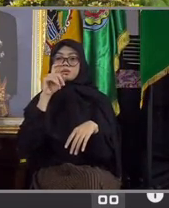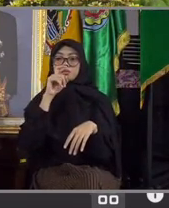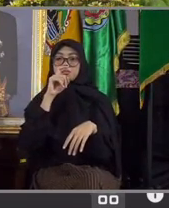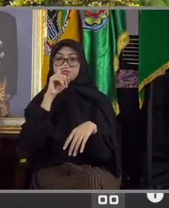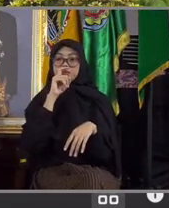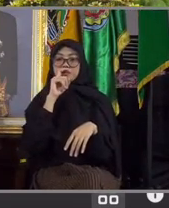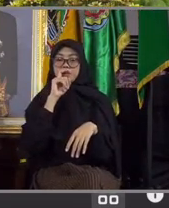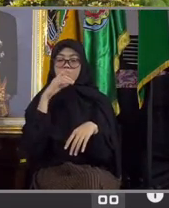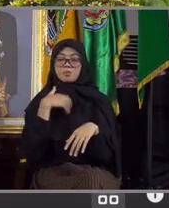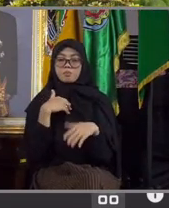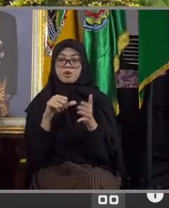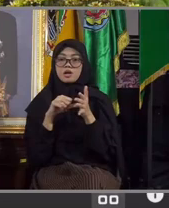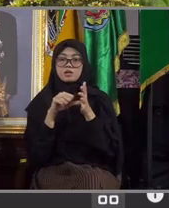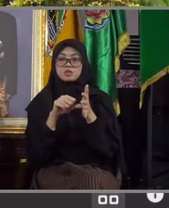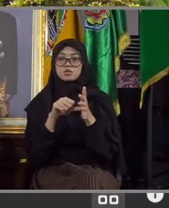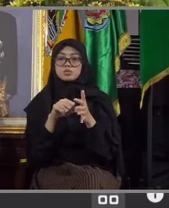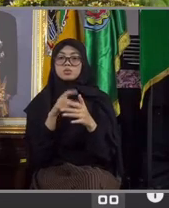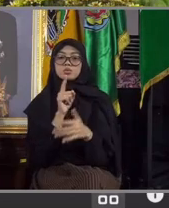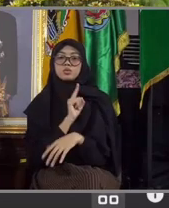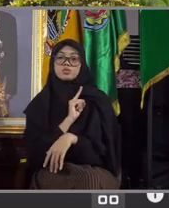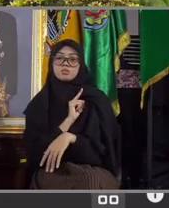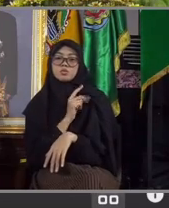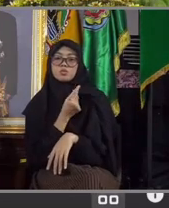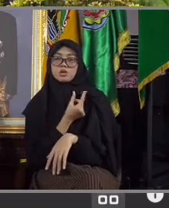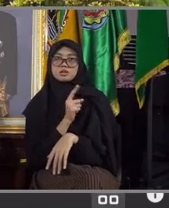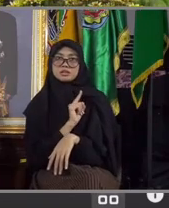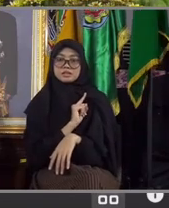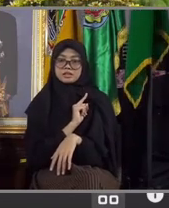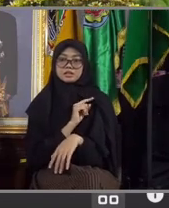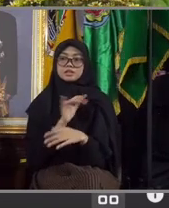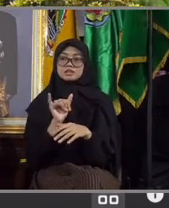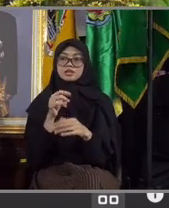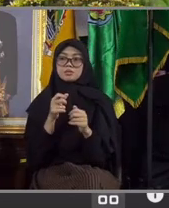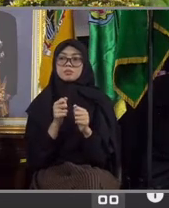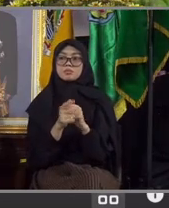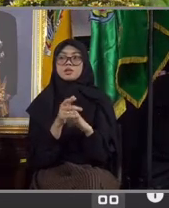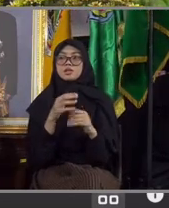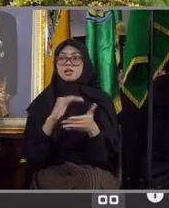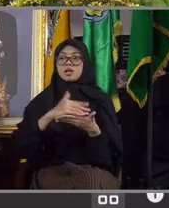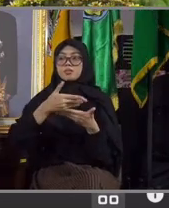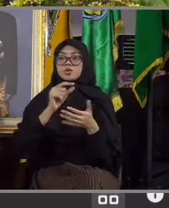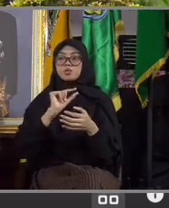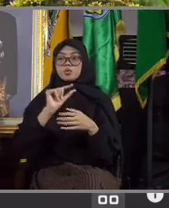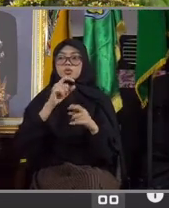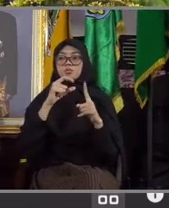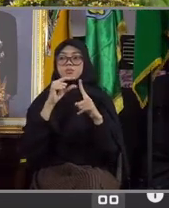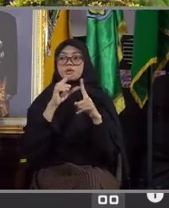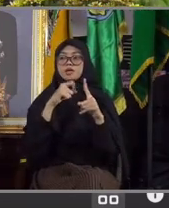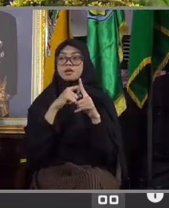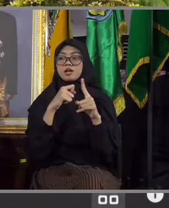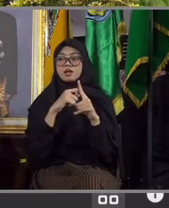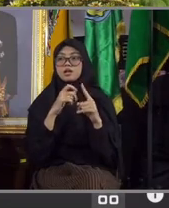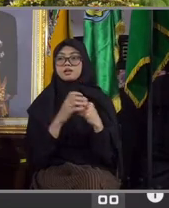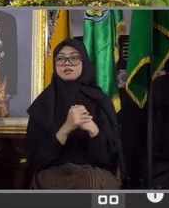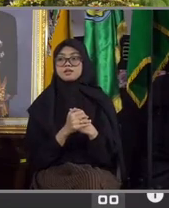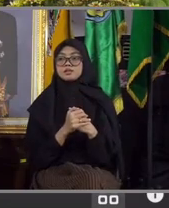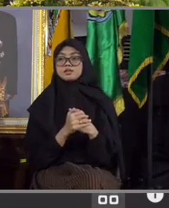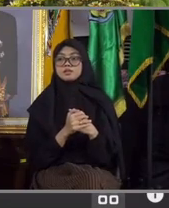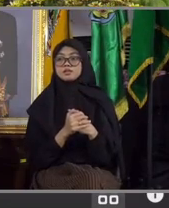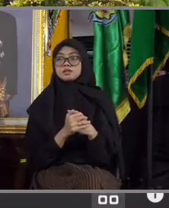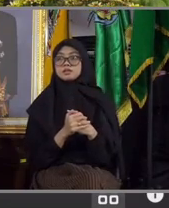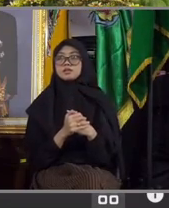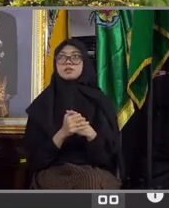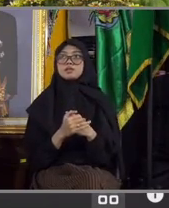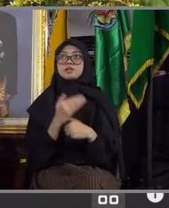butuh LCD, nanti tak bantu pribadi sama tak beliin laptop untuk PKK. Terima kasih banget, Pak. Wes, matur nuwun,